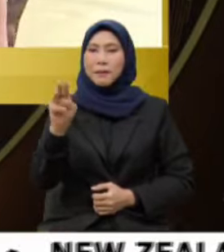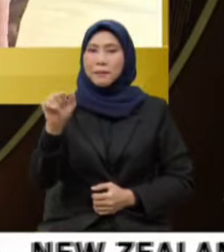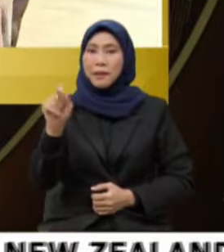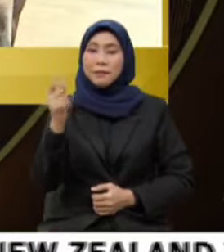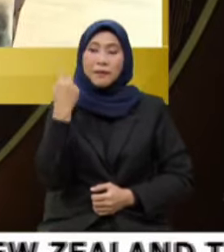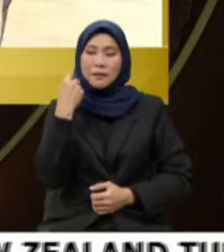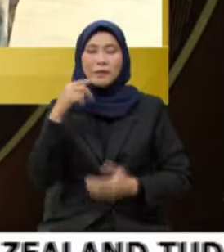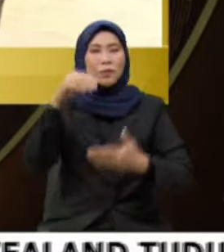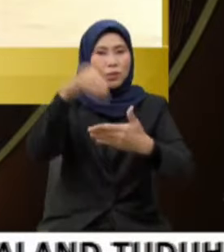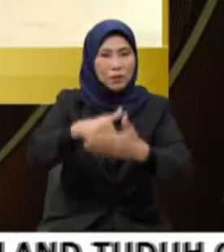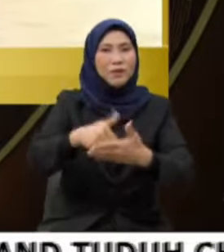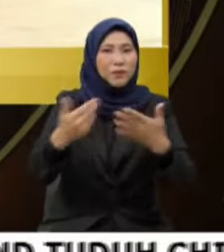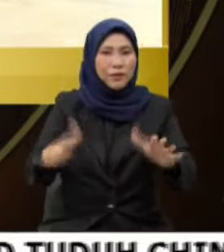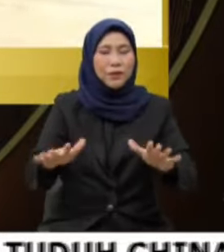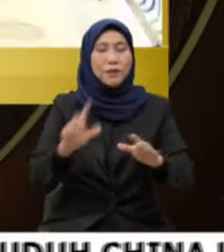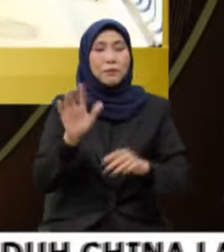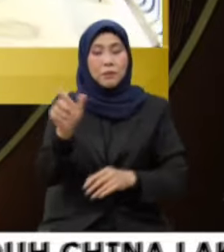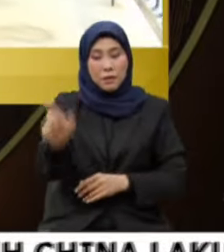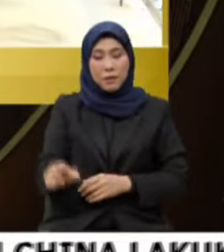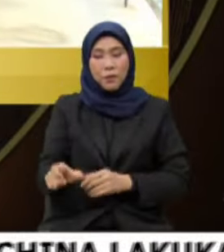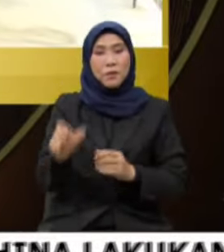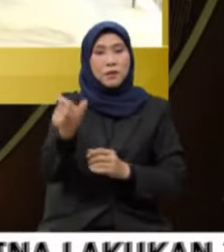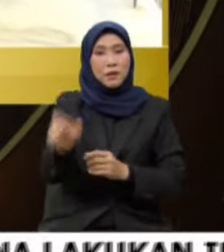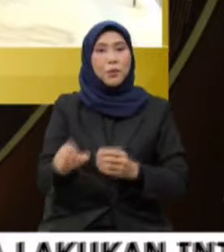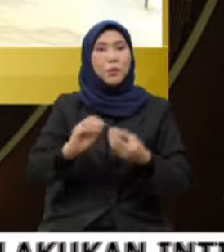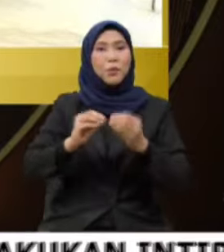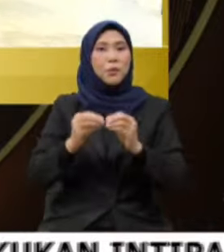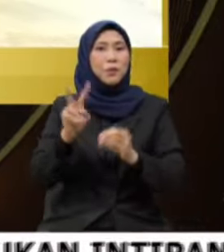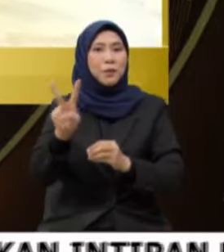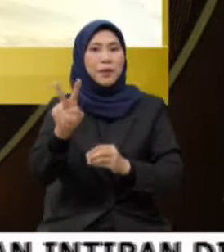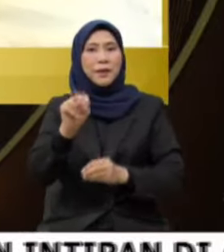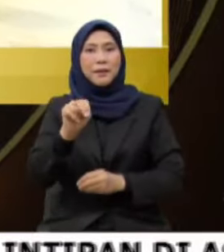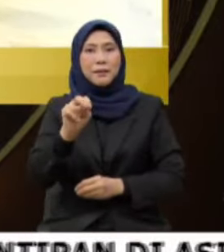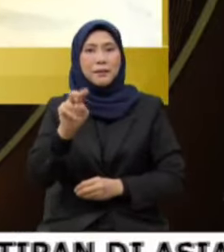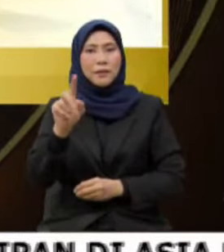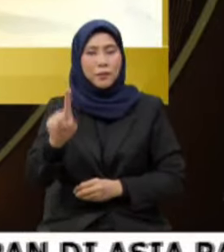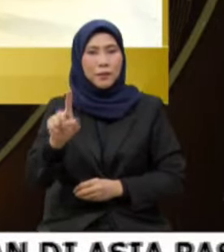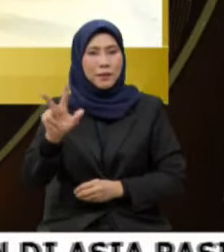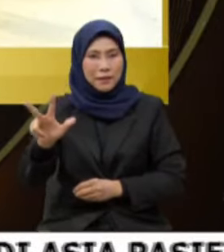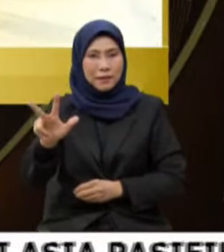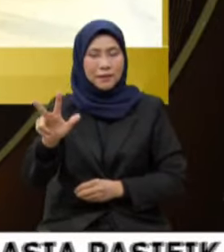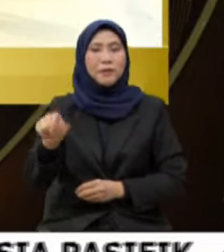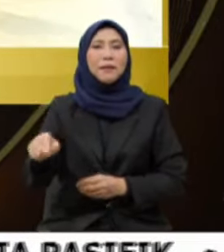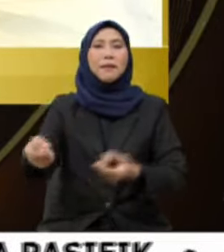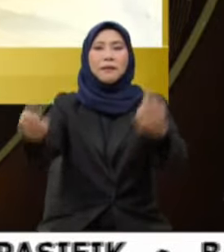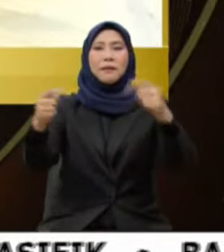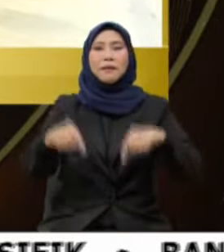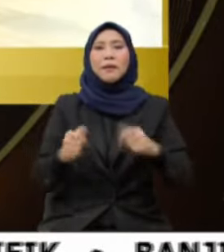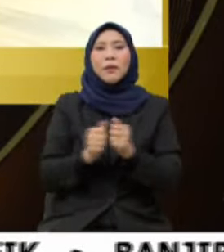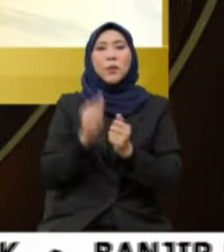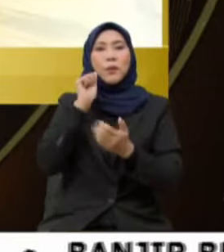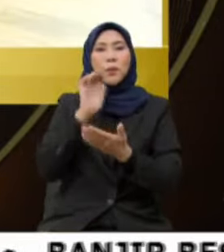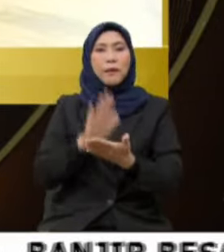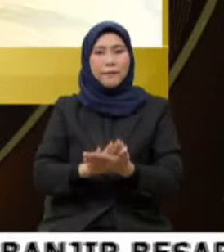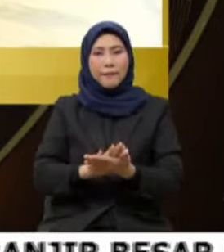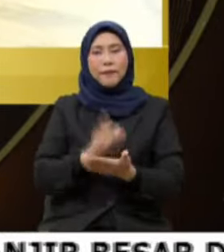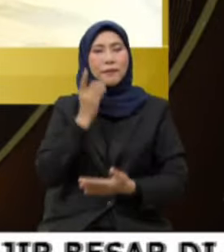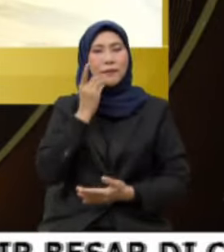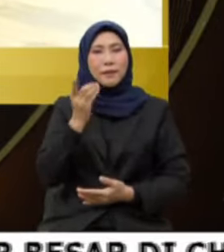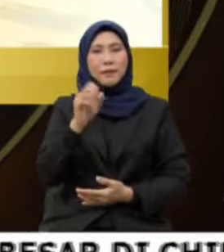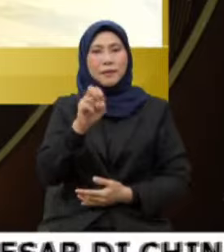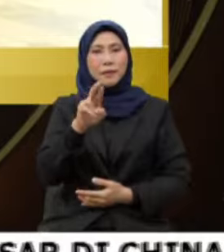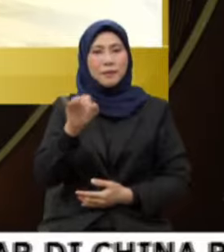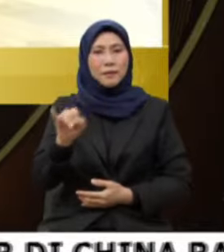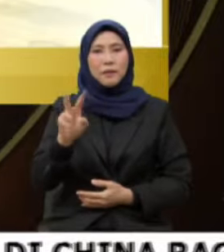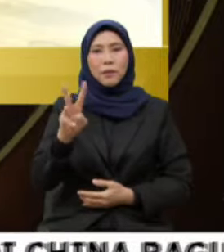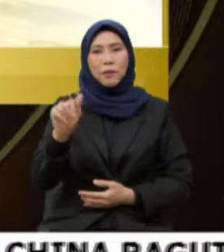mengundi tadi, dan beliau yang merupakan calon nombor 2 N13 Sikamat itu hadir bersama-sama isteri Datin Sri Wan